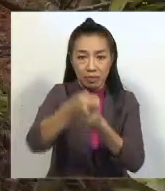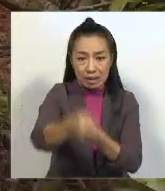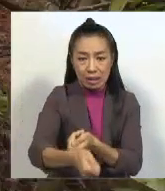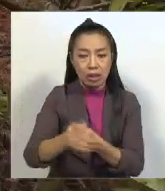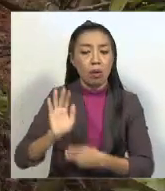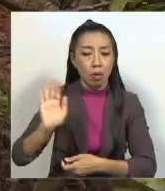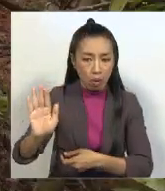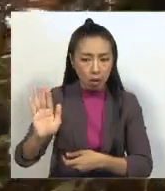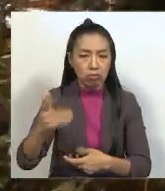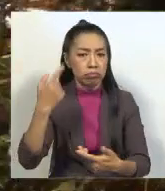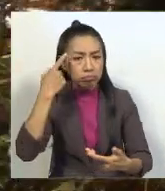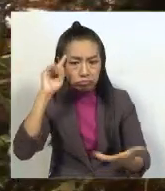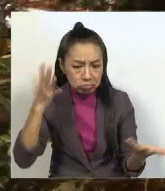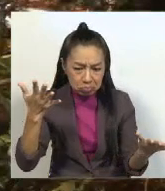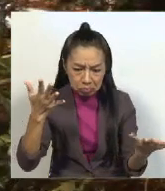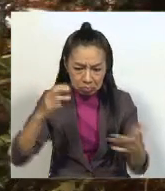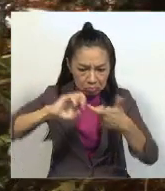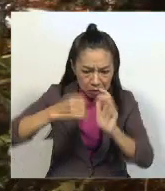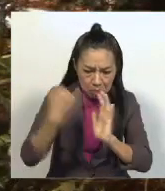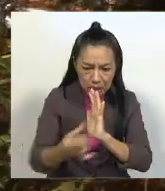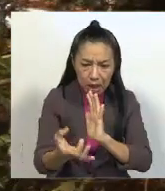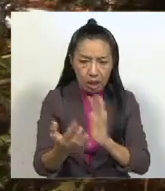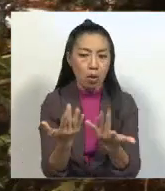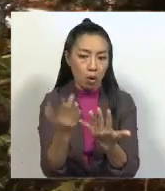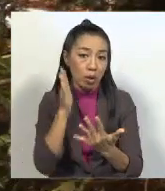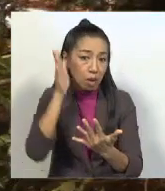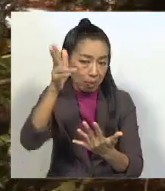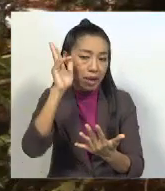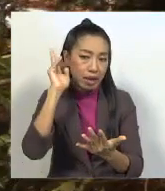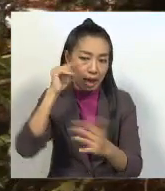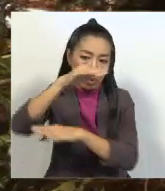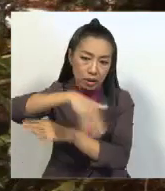แวนส่วนความคืบหน้าเดี๋ยวเราจะมีรายงานให้ทราบในข่าวช่วงต่อไปค่ะ